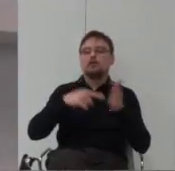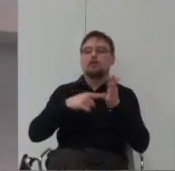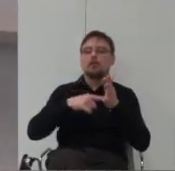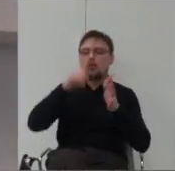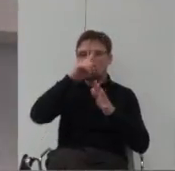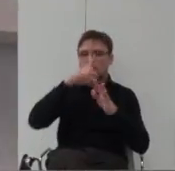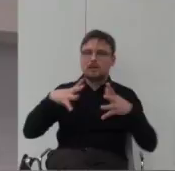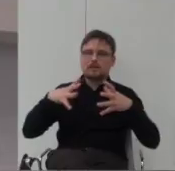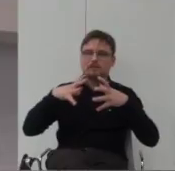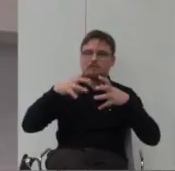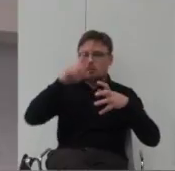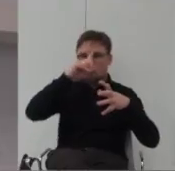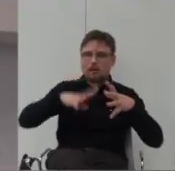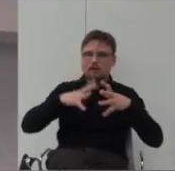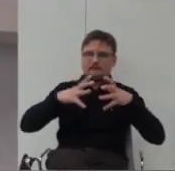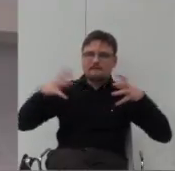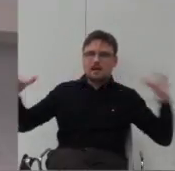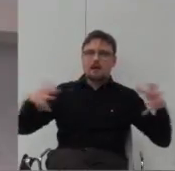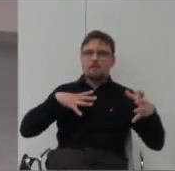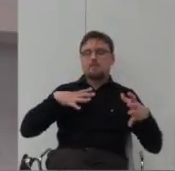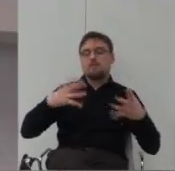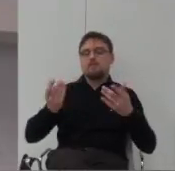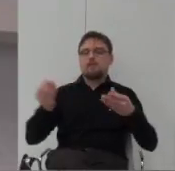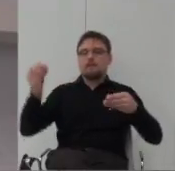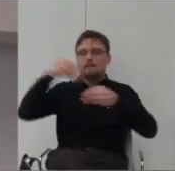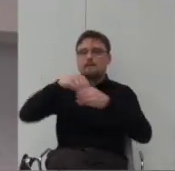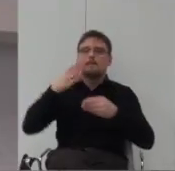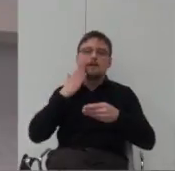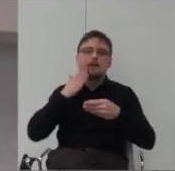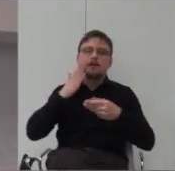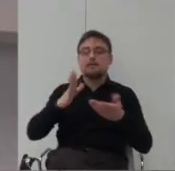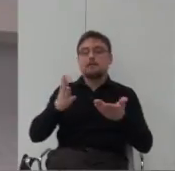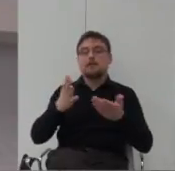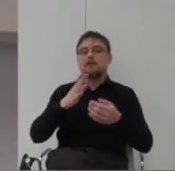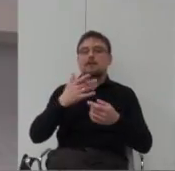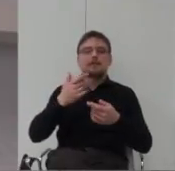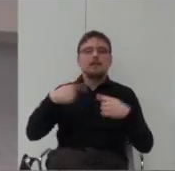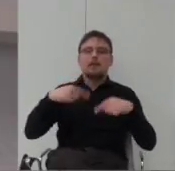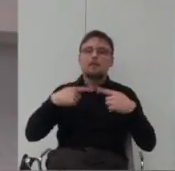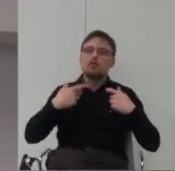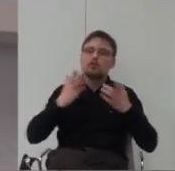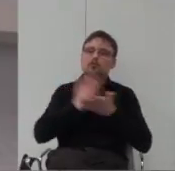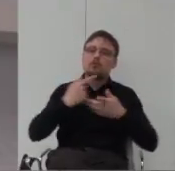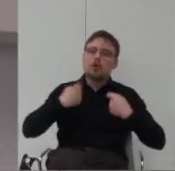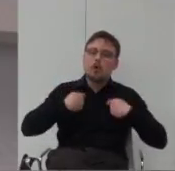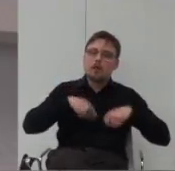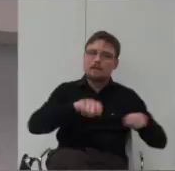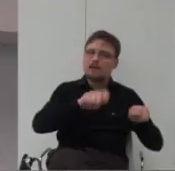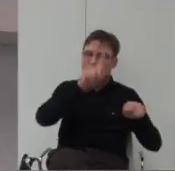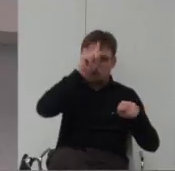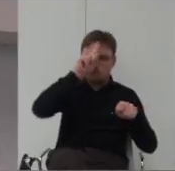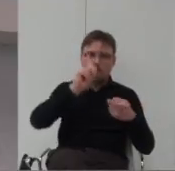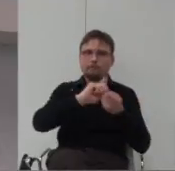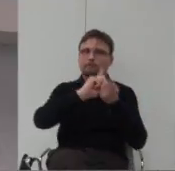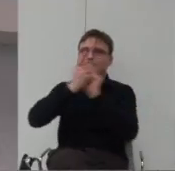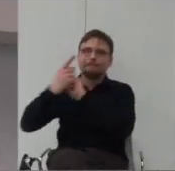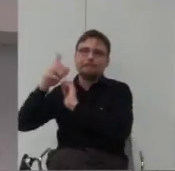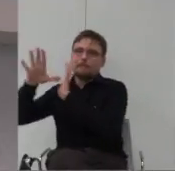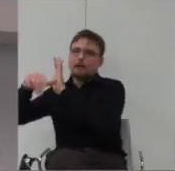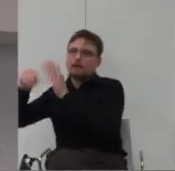Industrializacja osłabiła rolę szerokiej społeczności w zarabianiu na życie i zamiast podporządkowania się prawom